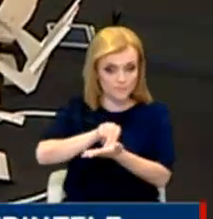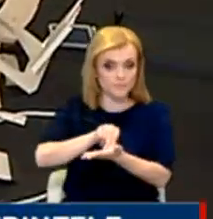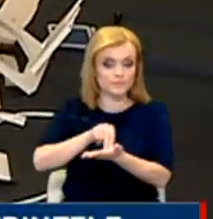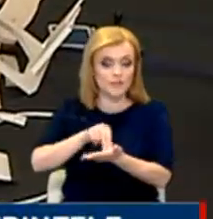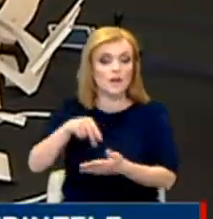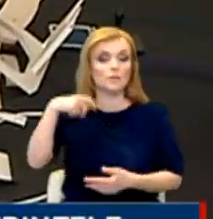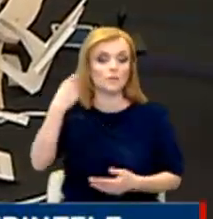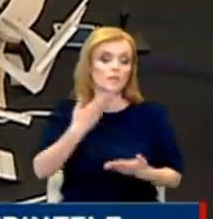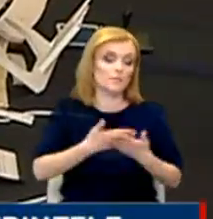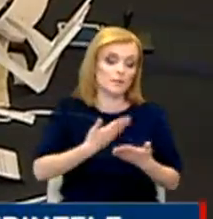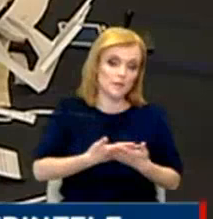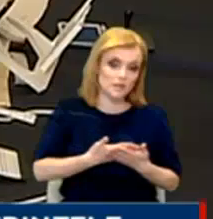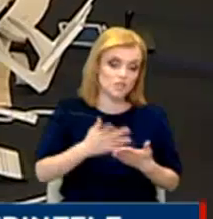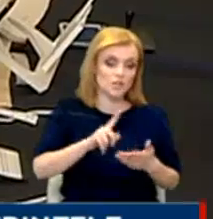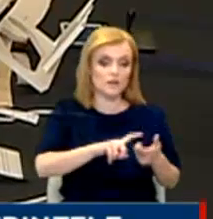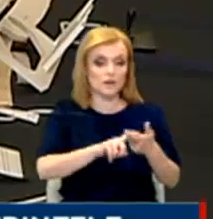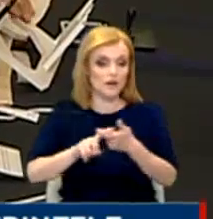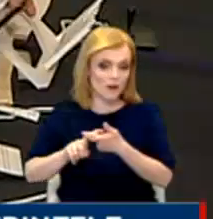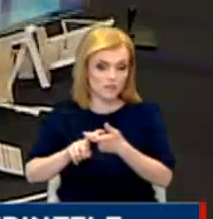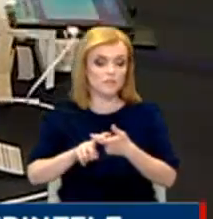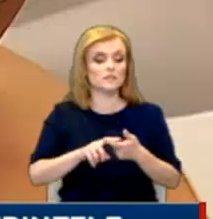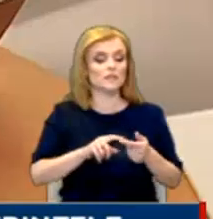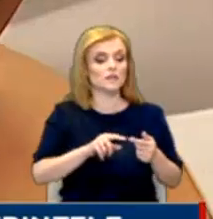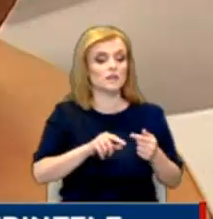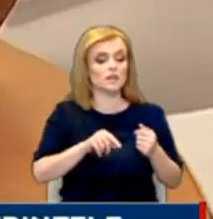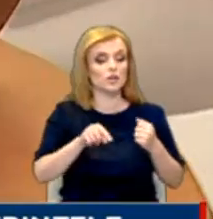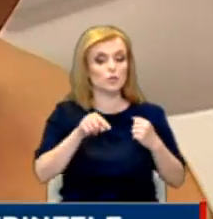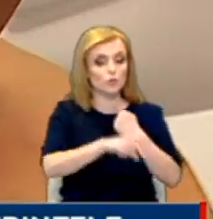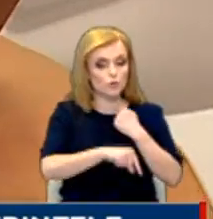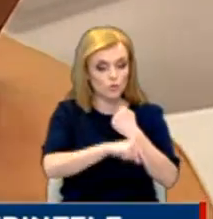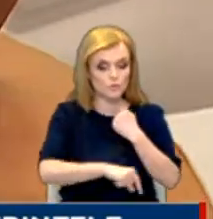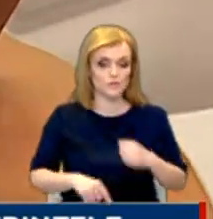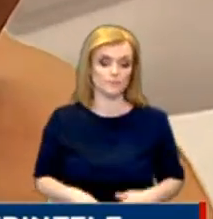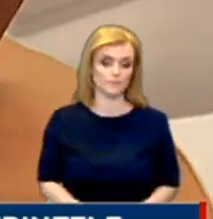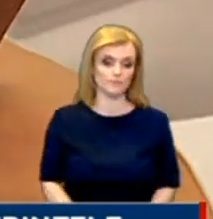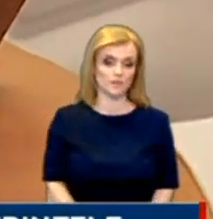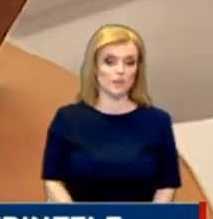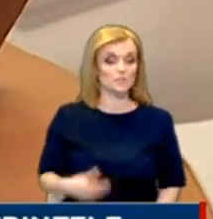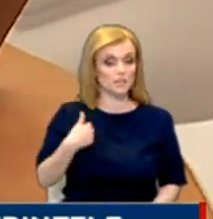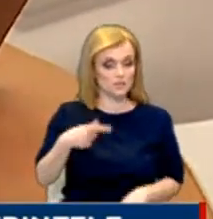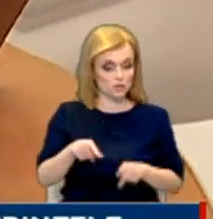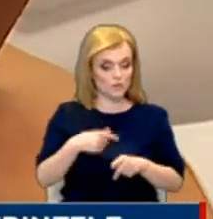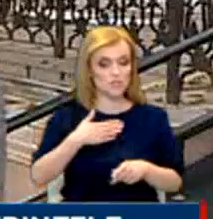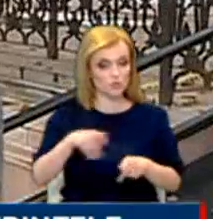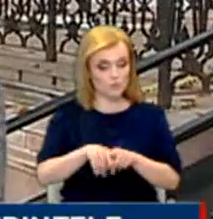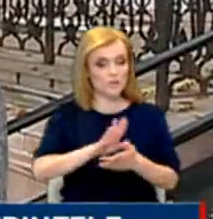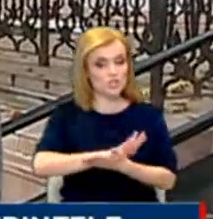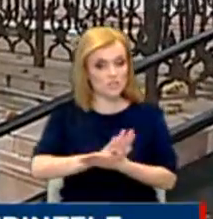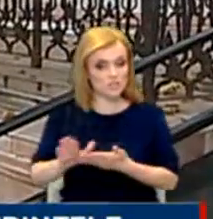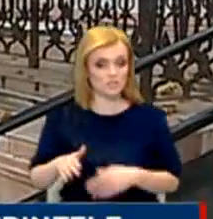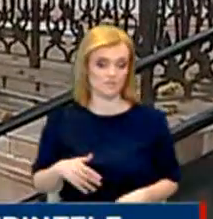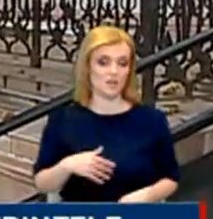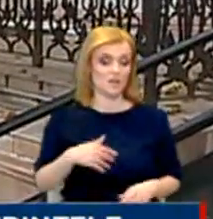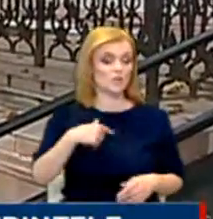dimensiunea anticorupției. De la politicienii români am vrea să menținem această tendință și să ne curățăm și noi. Pentru o schimbare